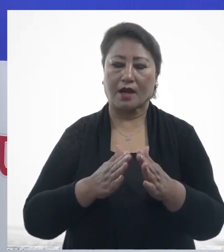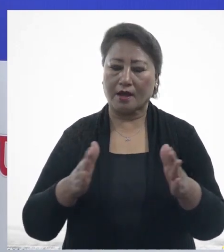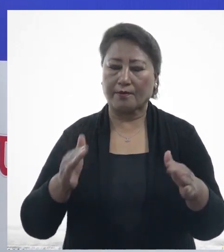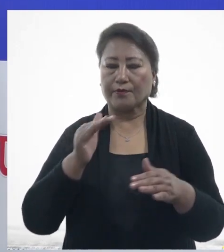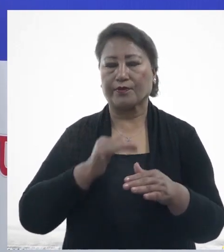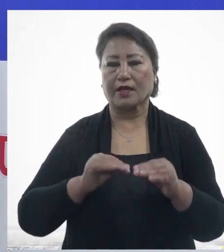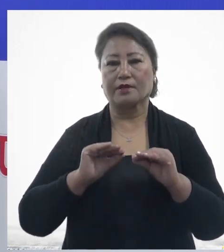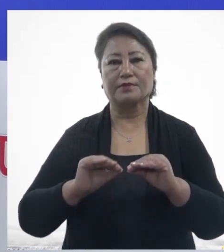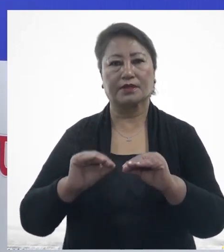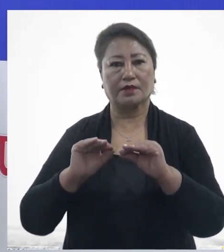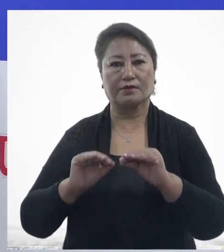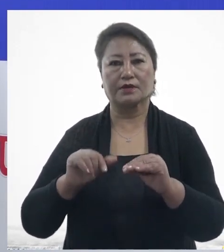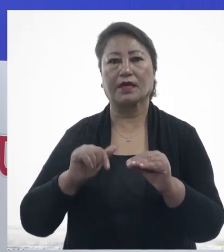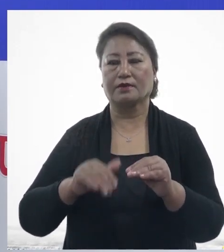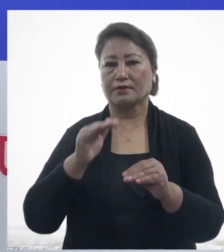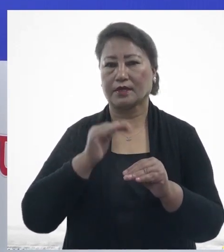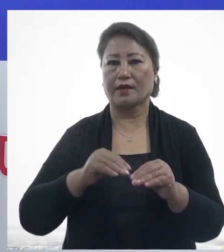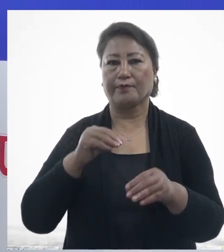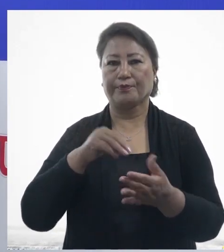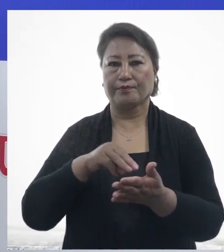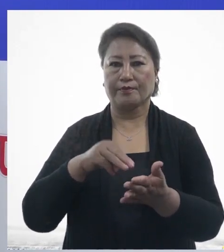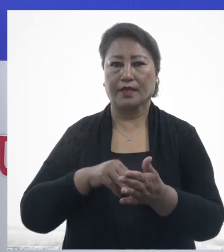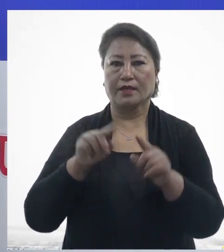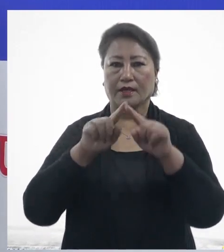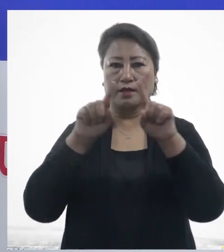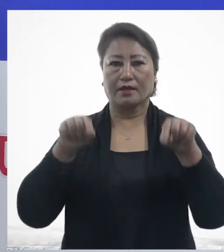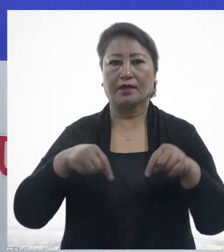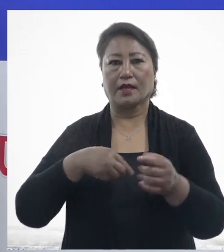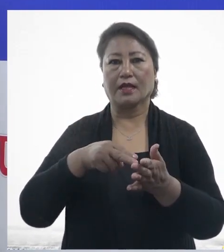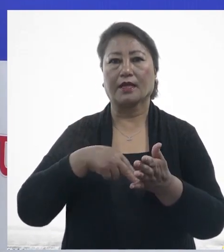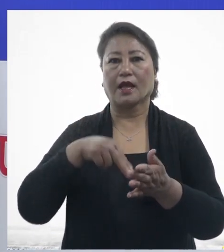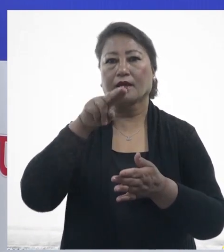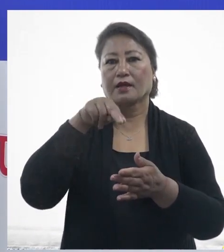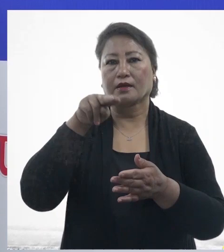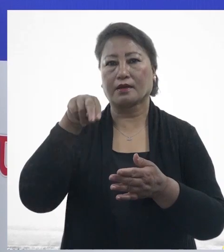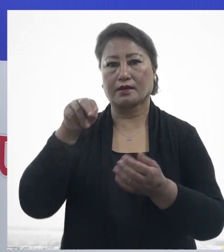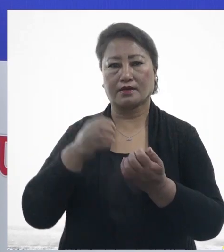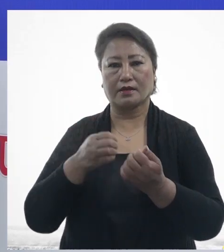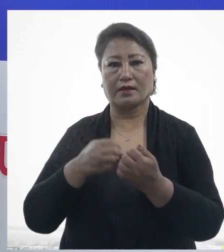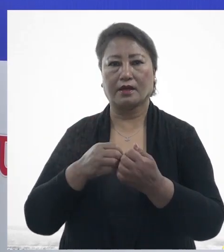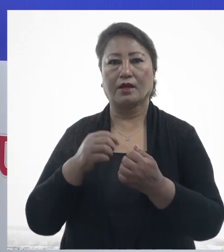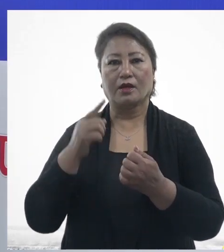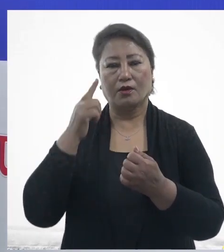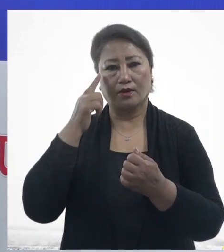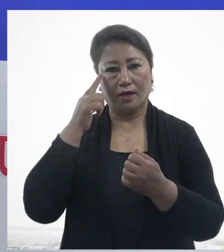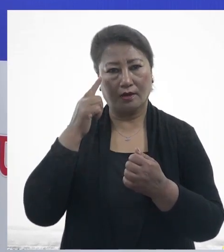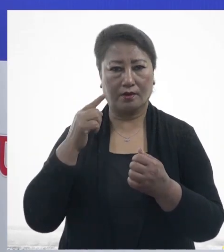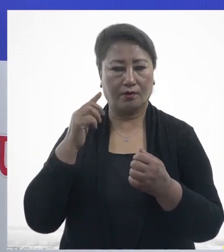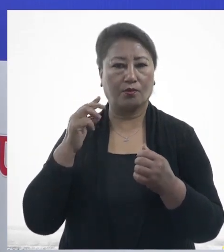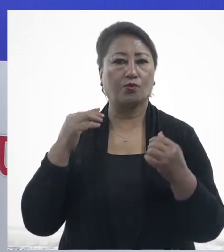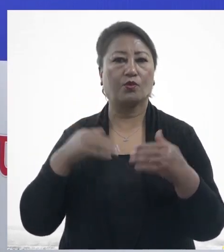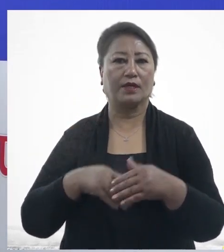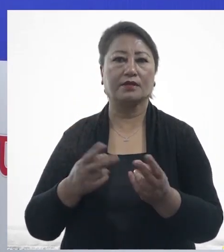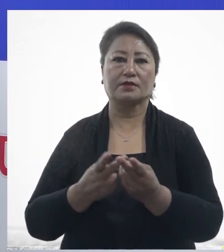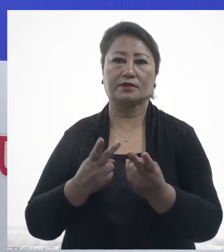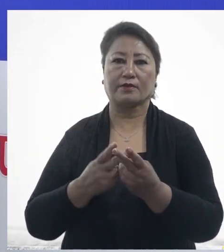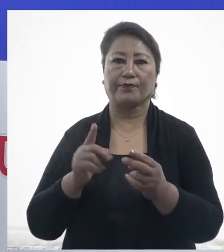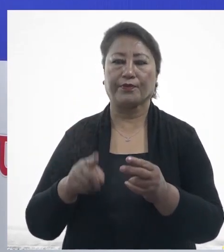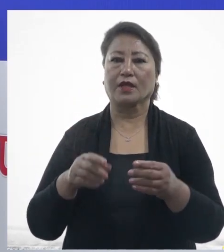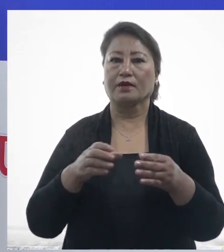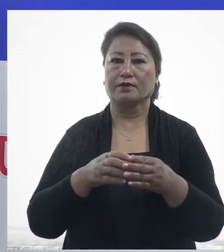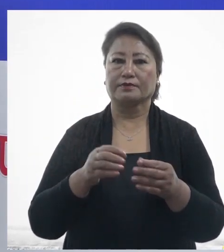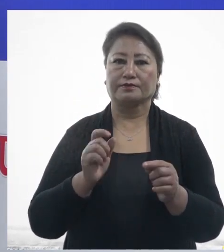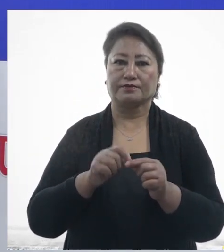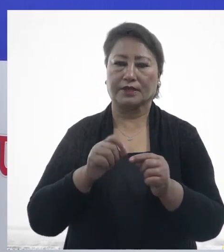दिन्छौँ। अहिले हामीसँग भएको तालिमहरूमध्ये थान्का बनाउने एउटा एप्लिक थान्का भनेको भुटनिस आर्ट फर्म छ, त्यो चाहिँ हजुरको हाम्रो थ्रेड र फेब्रिकहरू मात्रै युज भएर